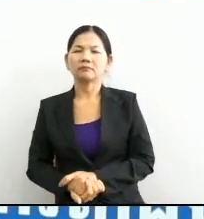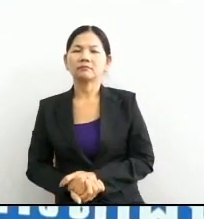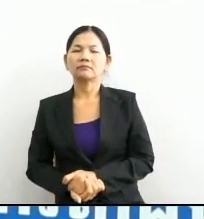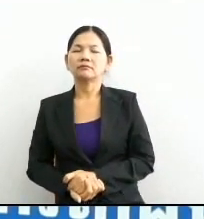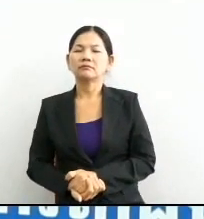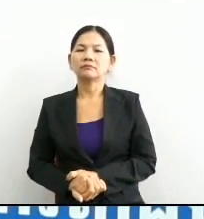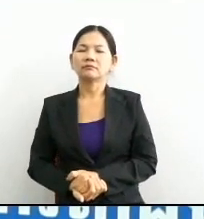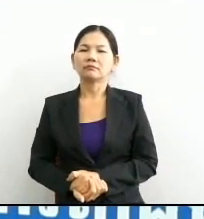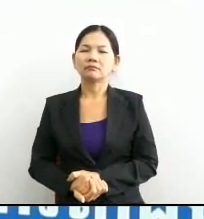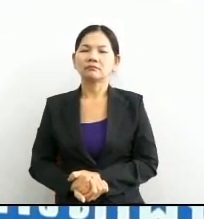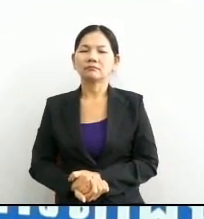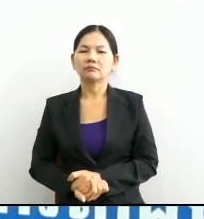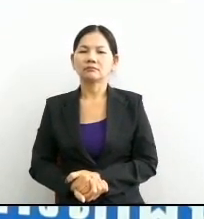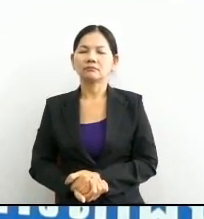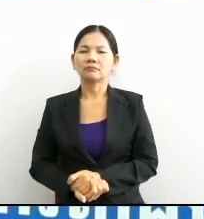Kết thằng ạc ní.